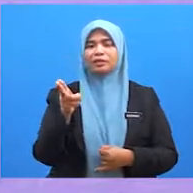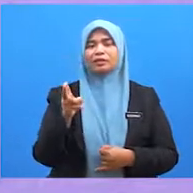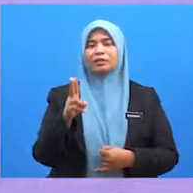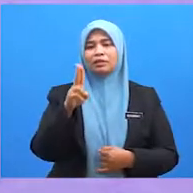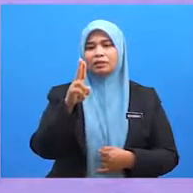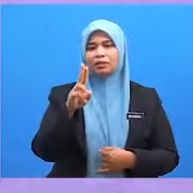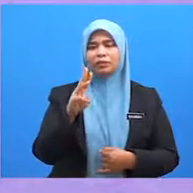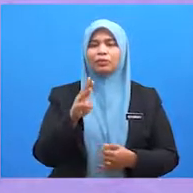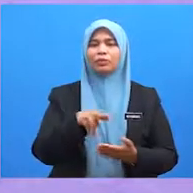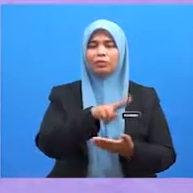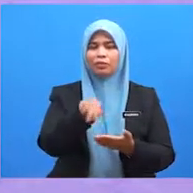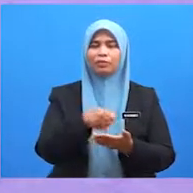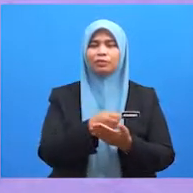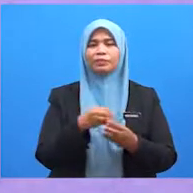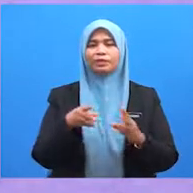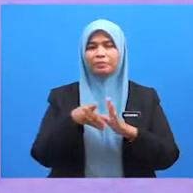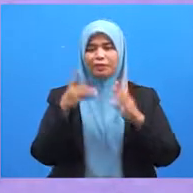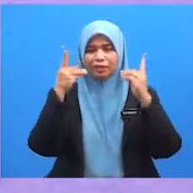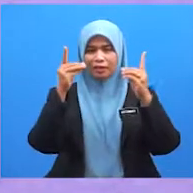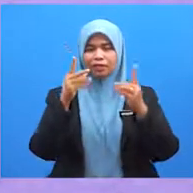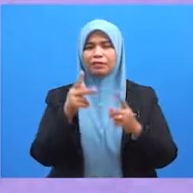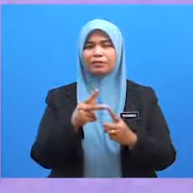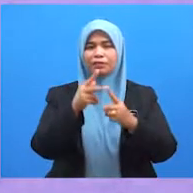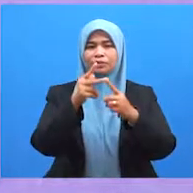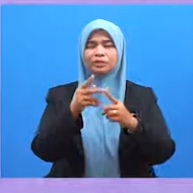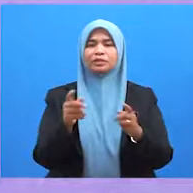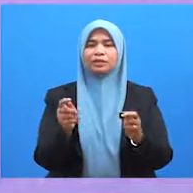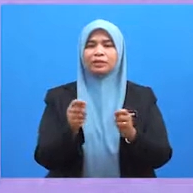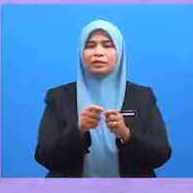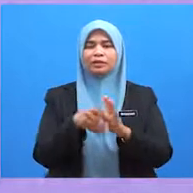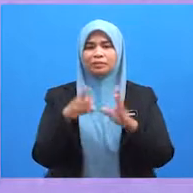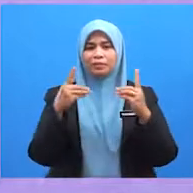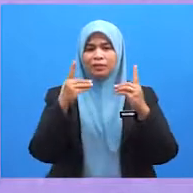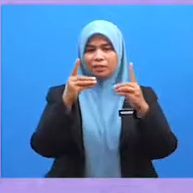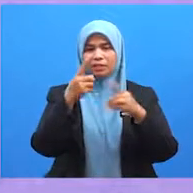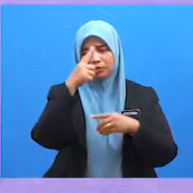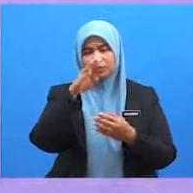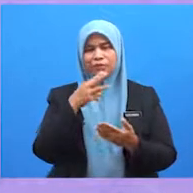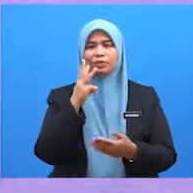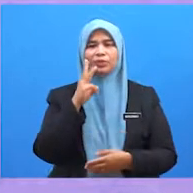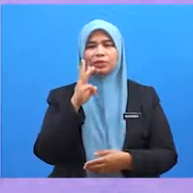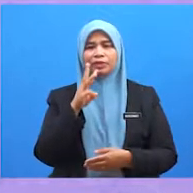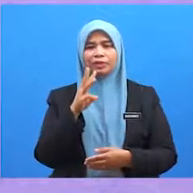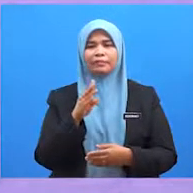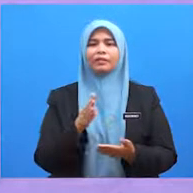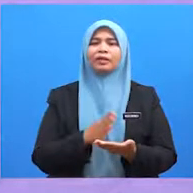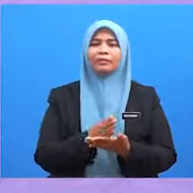dan pendidikan khusus seperti pendidikan untuk wanita, bidang